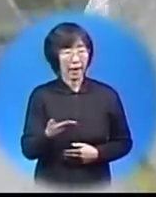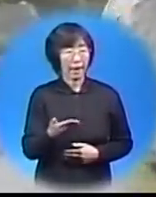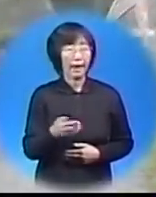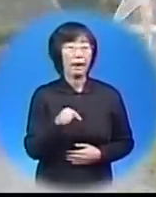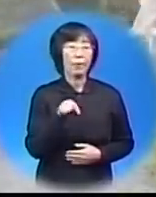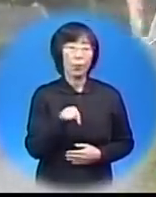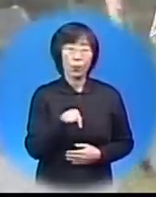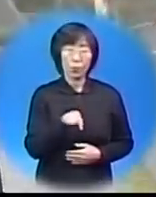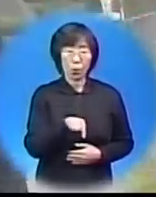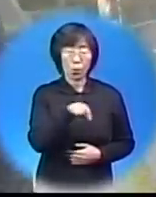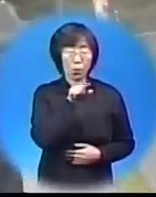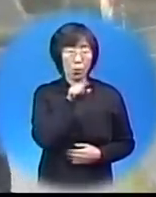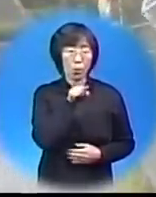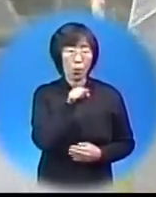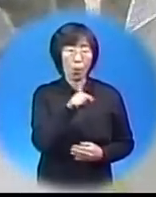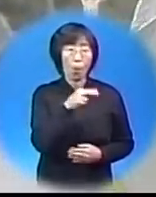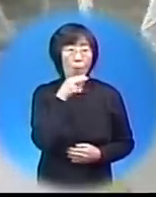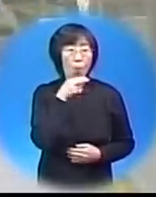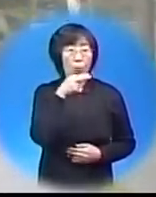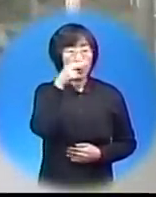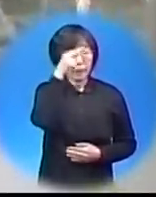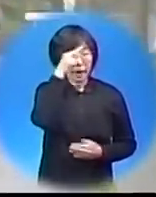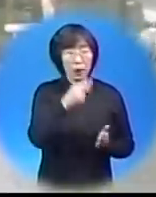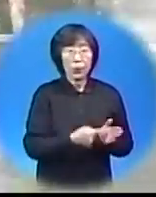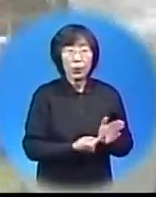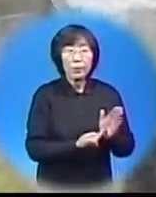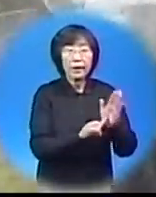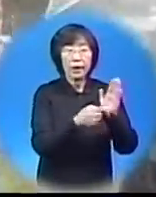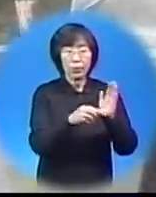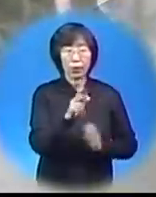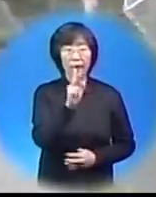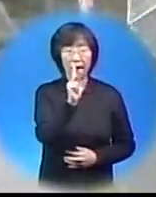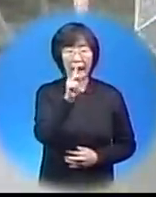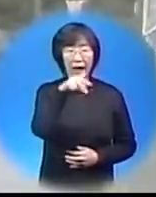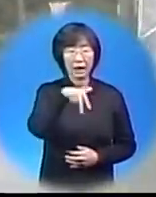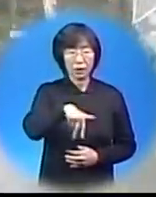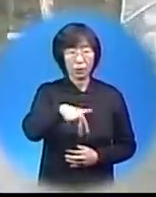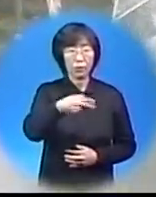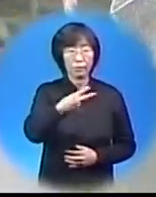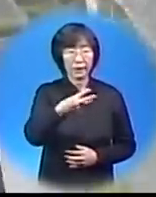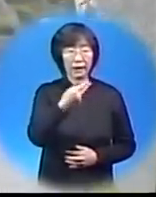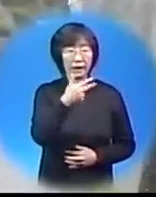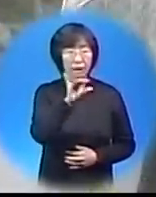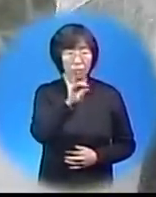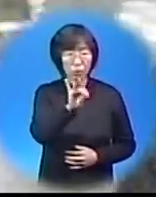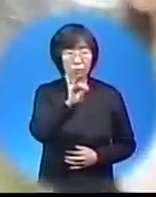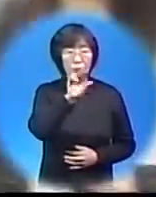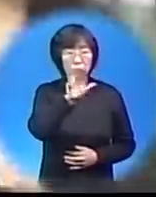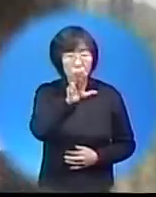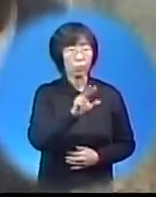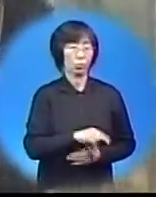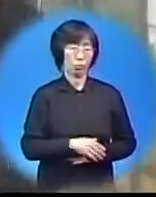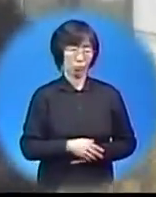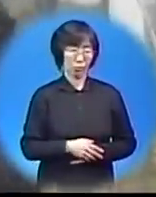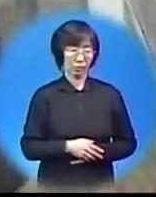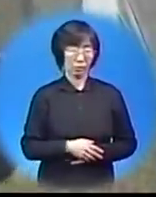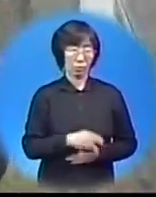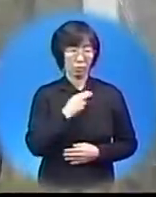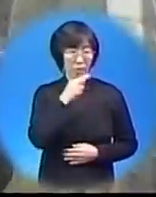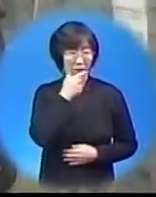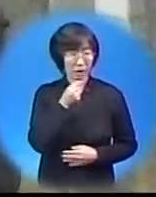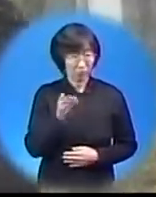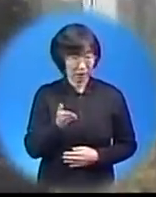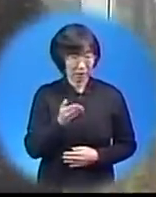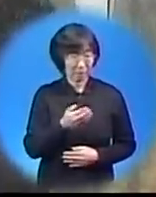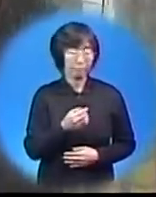い、霞鶴っていうところに行こうかと思うんですけども。 霞鶴、 はい、 う ん、内藤さん、 お酒はお好きですか？ 好きですよ。あんま